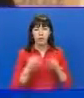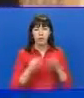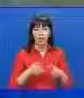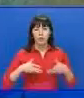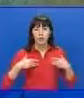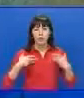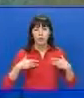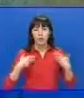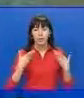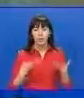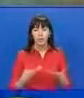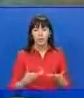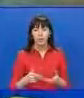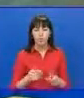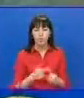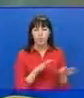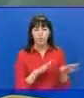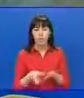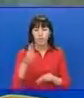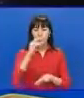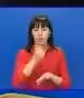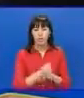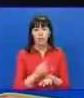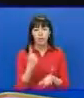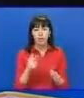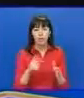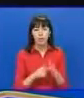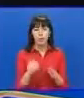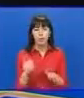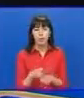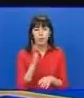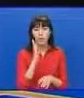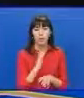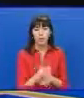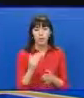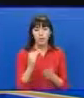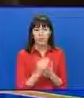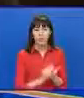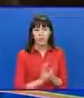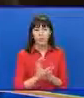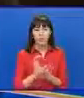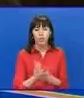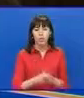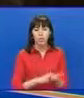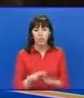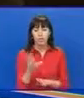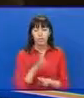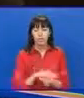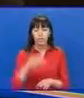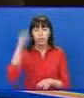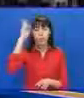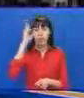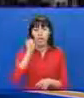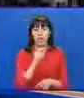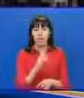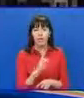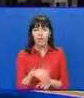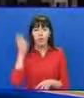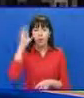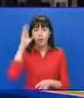барлығымыз. Аталған іс-шара елбасымыздың бір мақсат, бір мүдде, бір болашақ жолдауы аясында өткізілді. Оған Түркия, Әзербайжан,